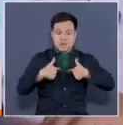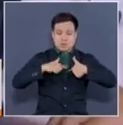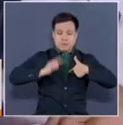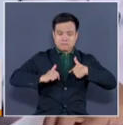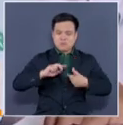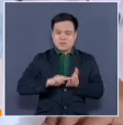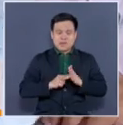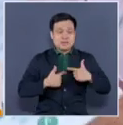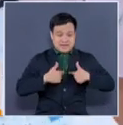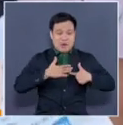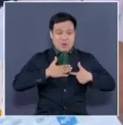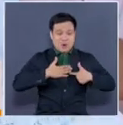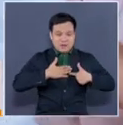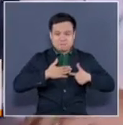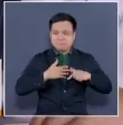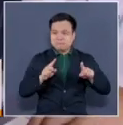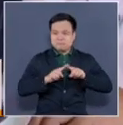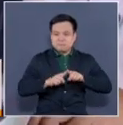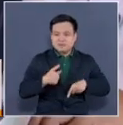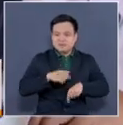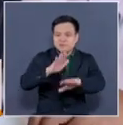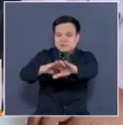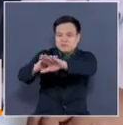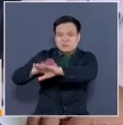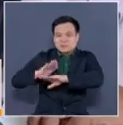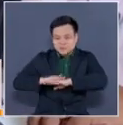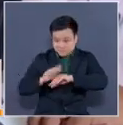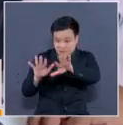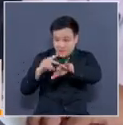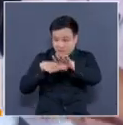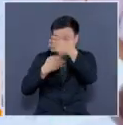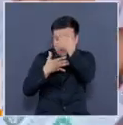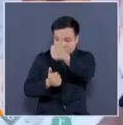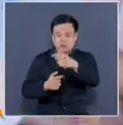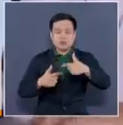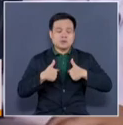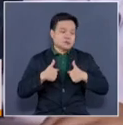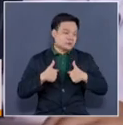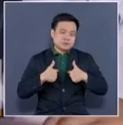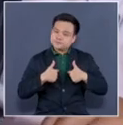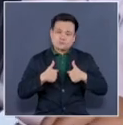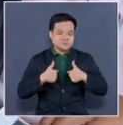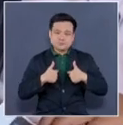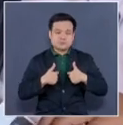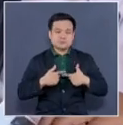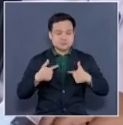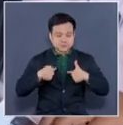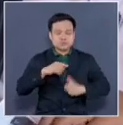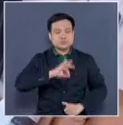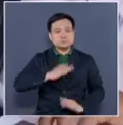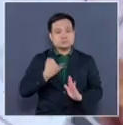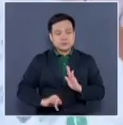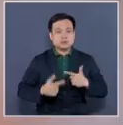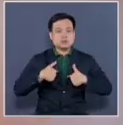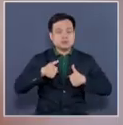วนอีกคือเหมือนเป็นสะพานบุญนะให้ทุกคนมาร่วมบุญกันแล้วก็เลยรู้สึกว่าเรารู้สึกว่าเราบาปนะกับการกระทำแบบ